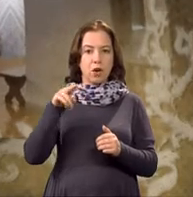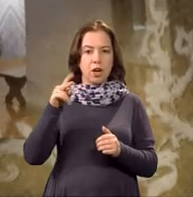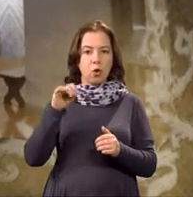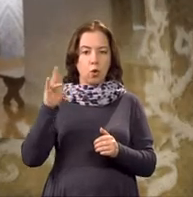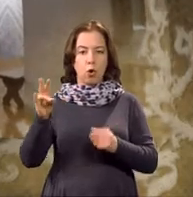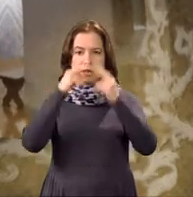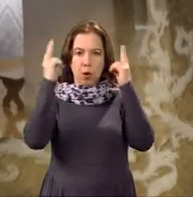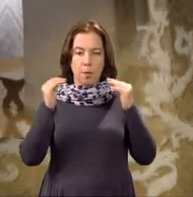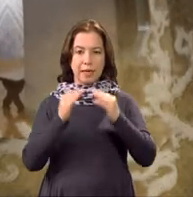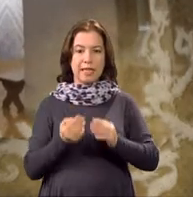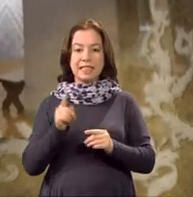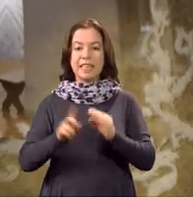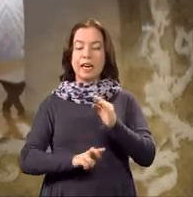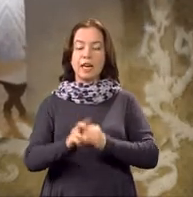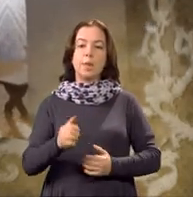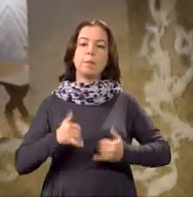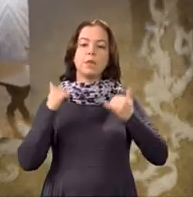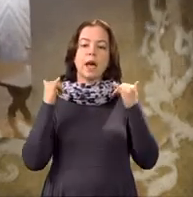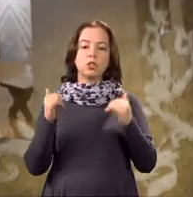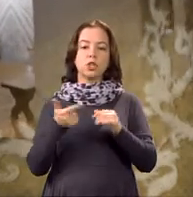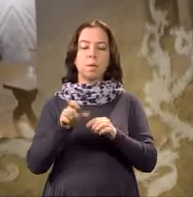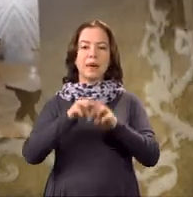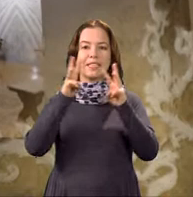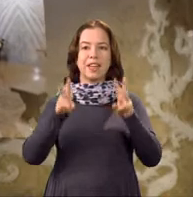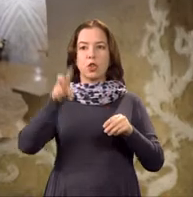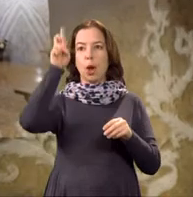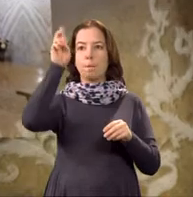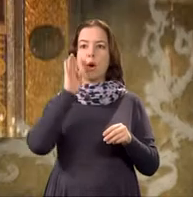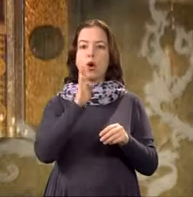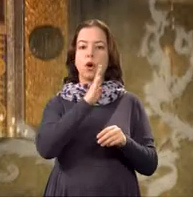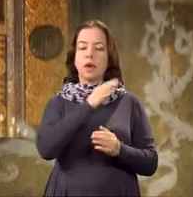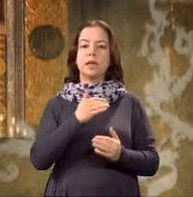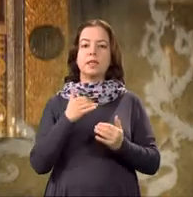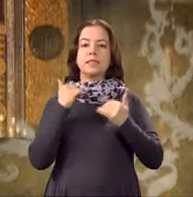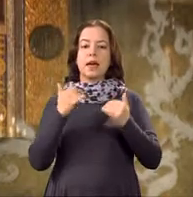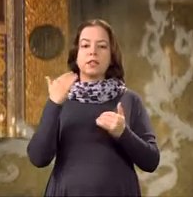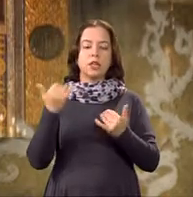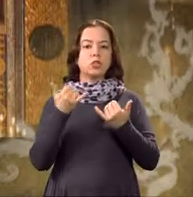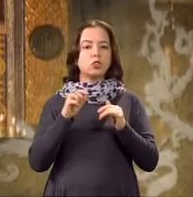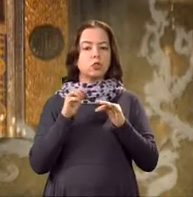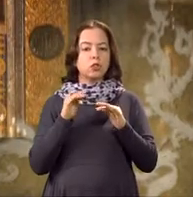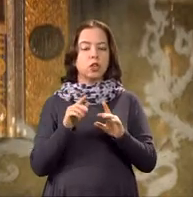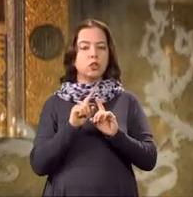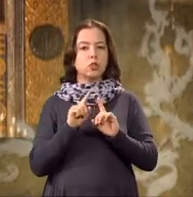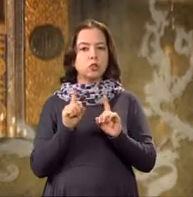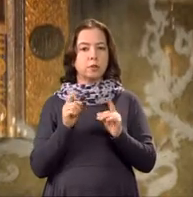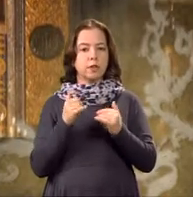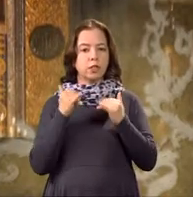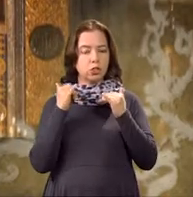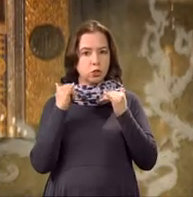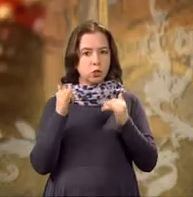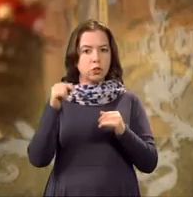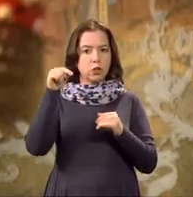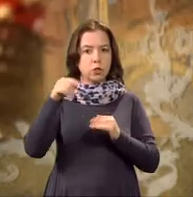Це храм на честь Пресвятої Богородиці заради її чудодійної та особливо шанованої на